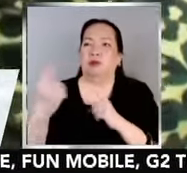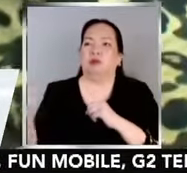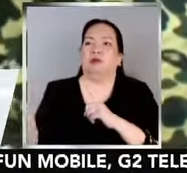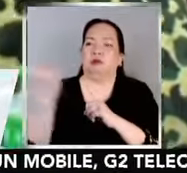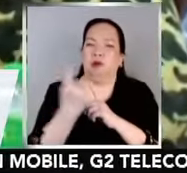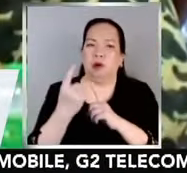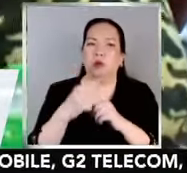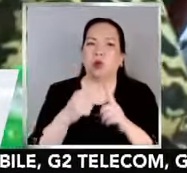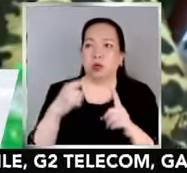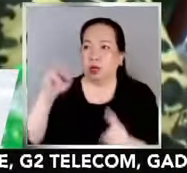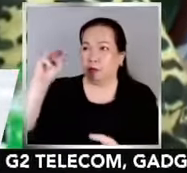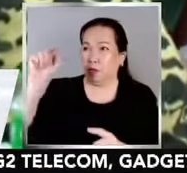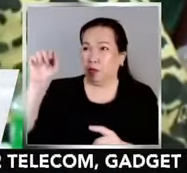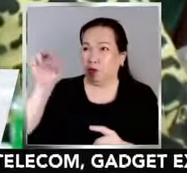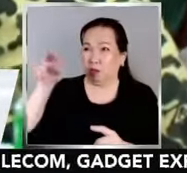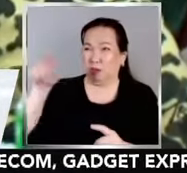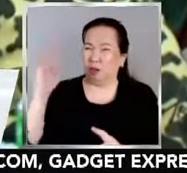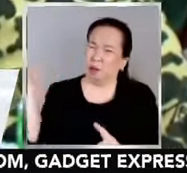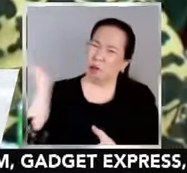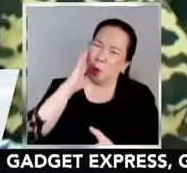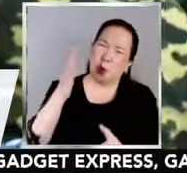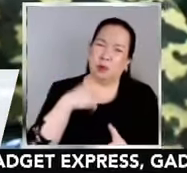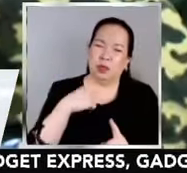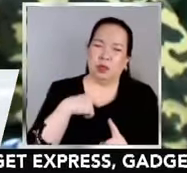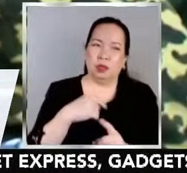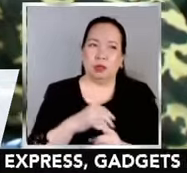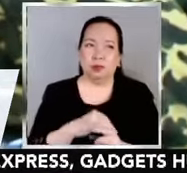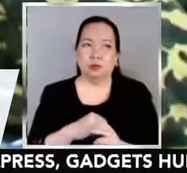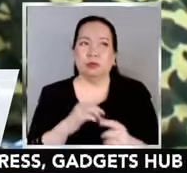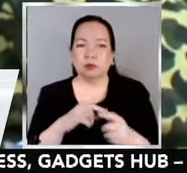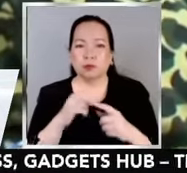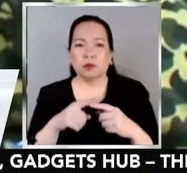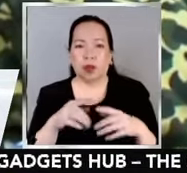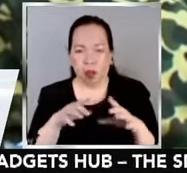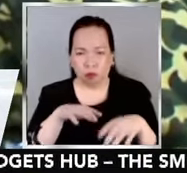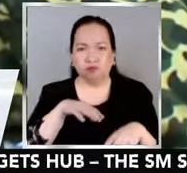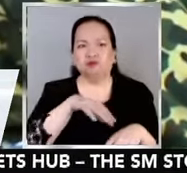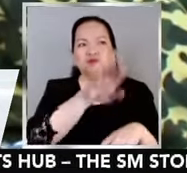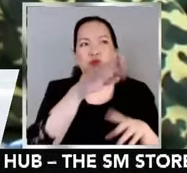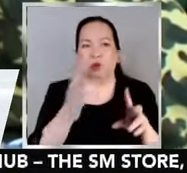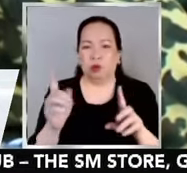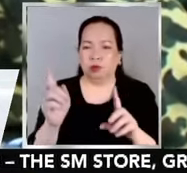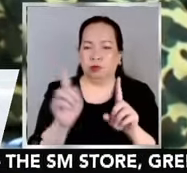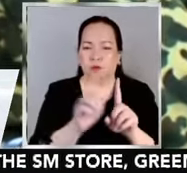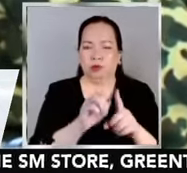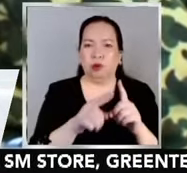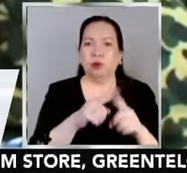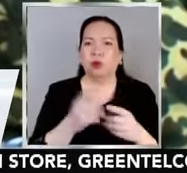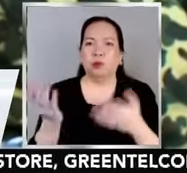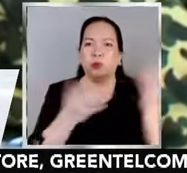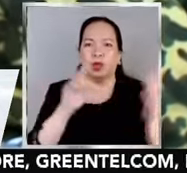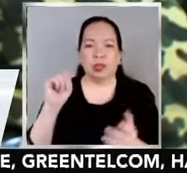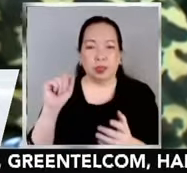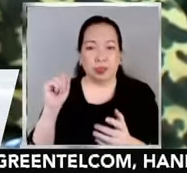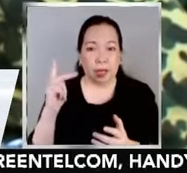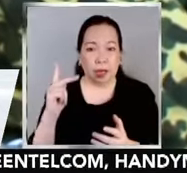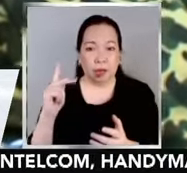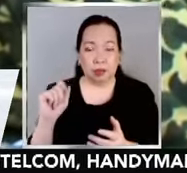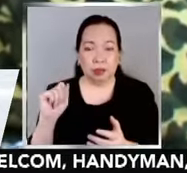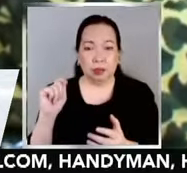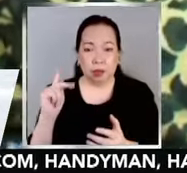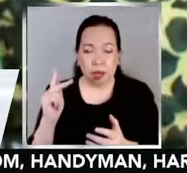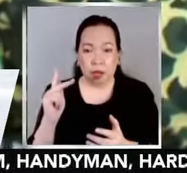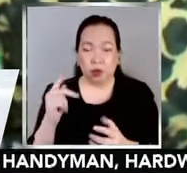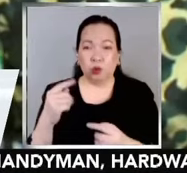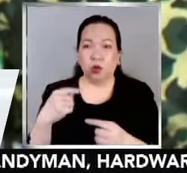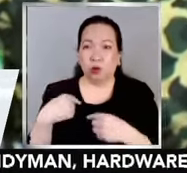ako. Okay. Tapos yun po, umandar na po kami. Dinala po nila ako sa taktak. Tapos habang umandar po,